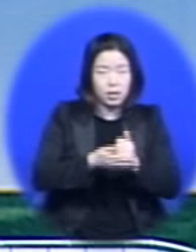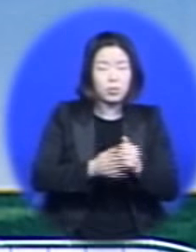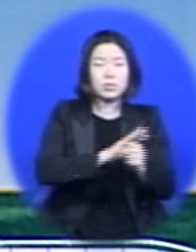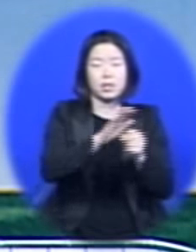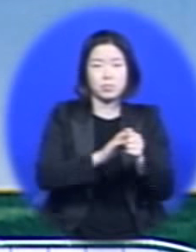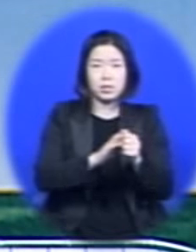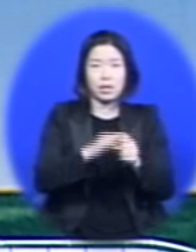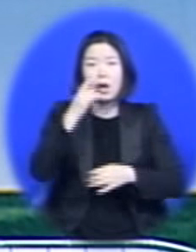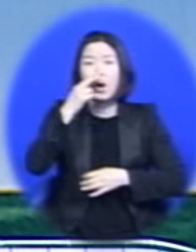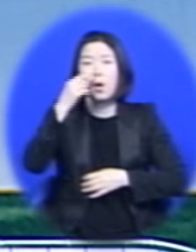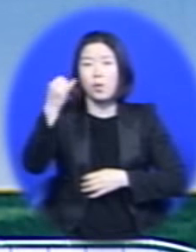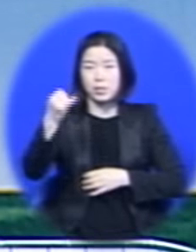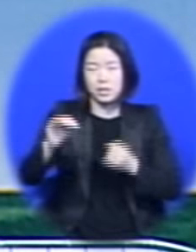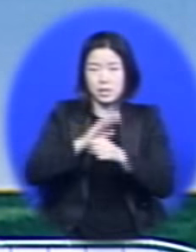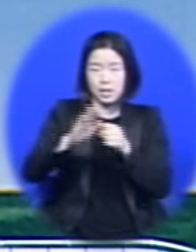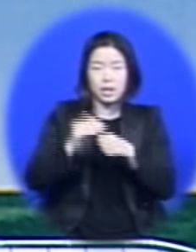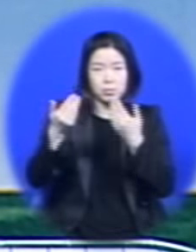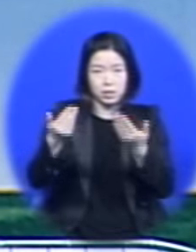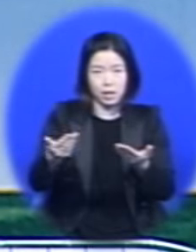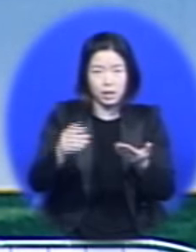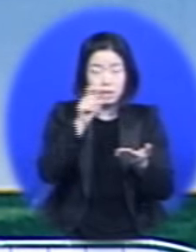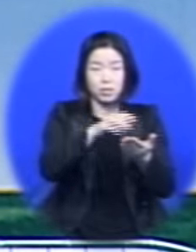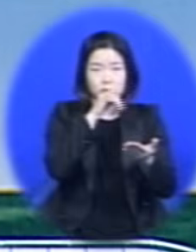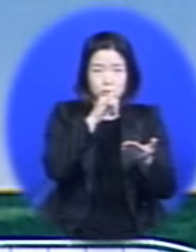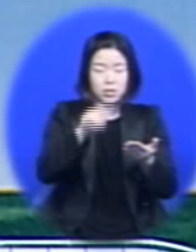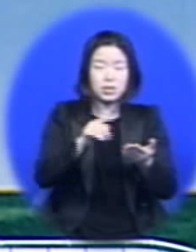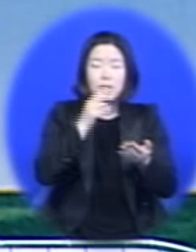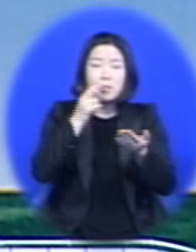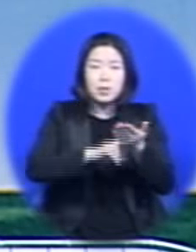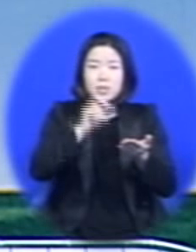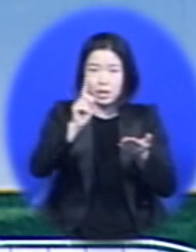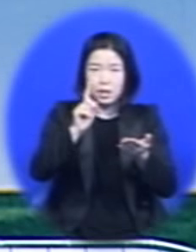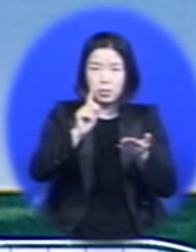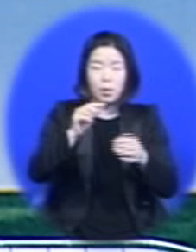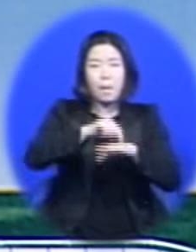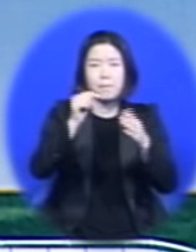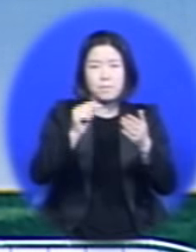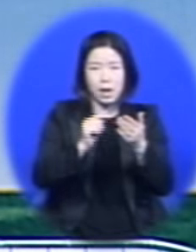한 통의 편지로 남편과 어머니의 마음이 다 녹았습니다.